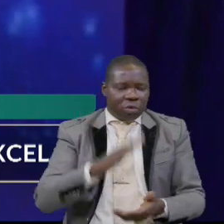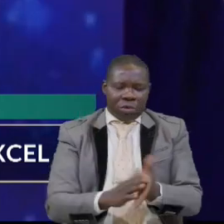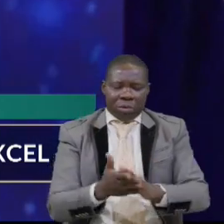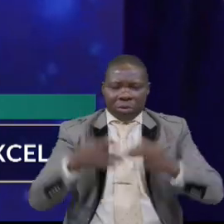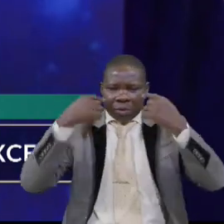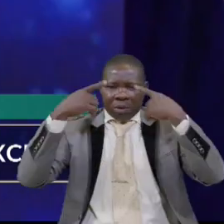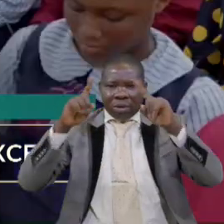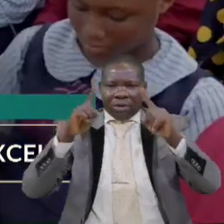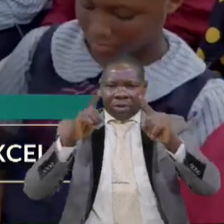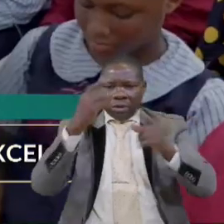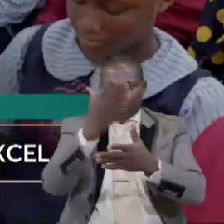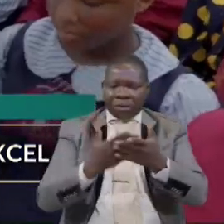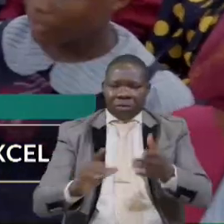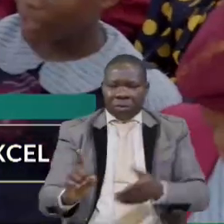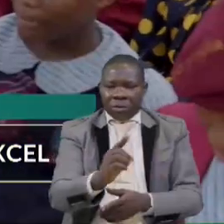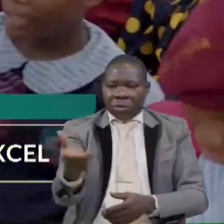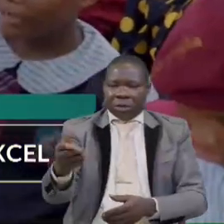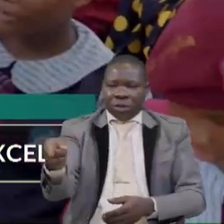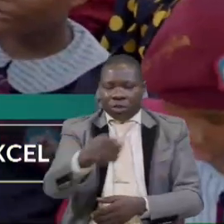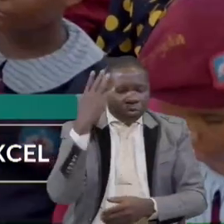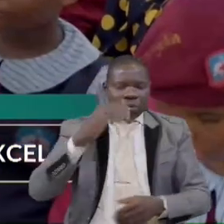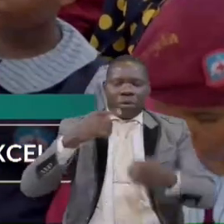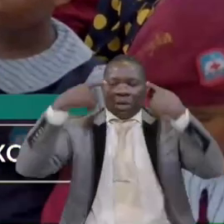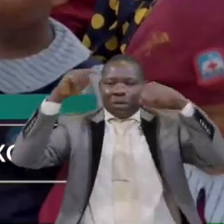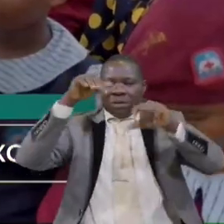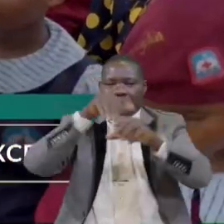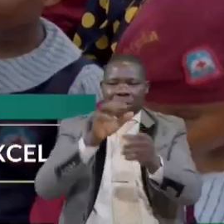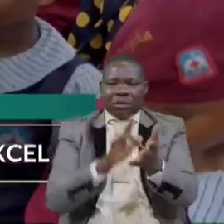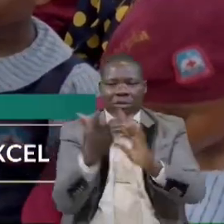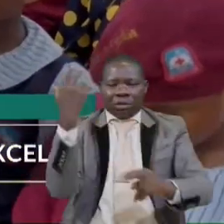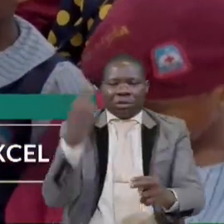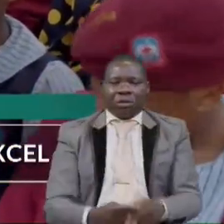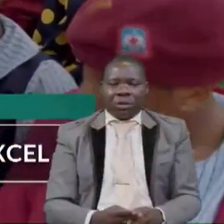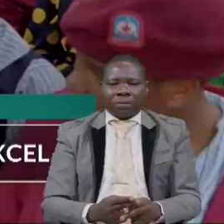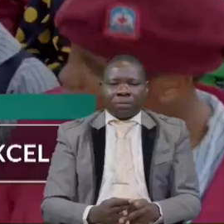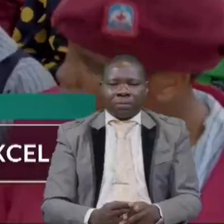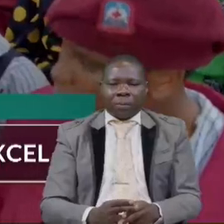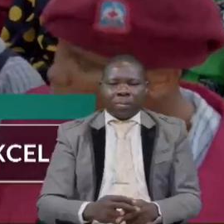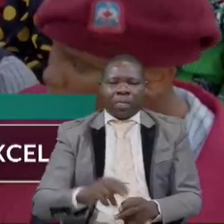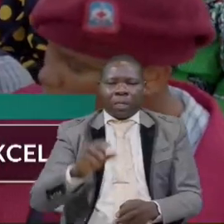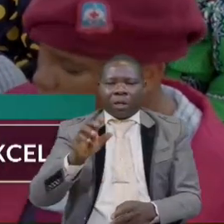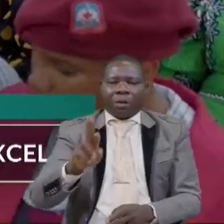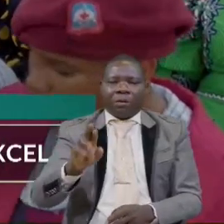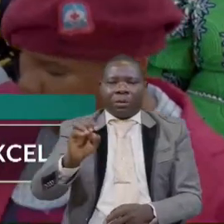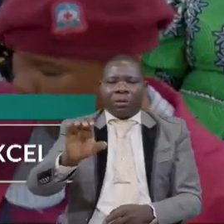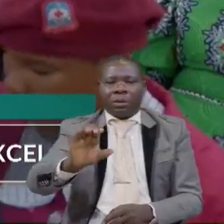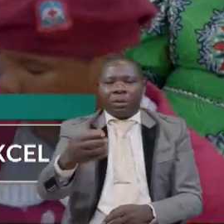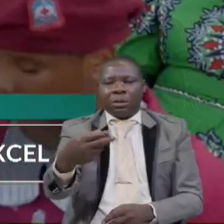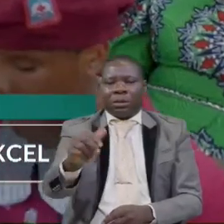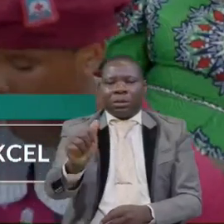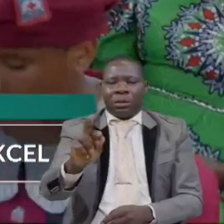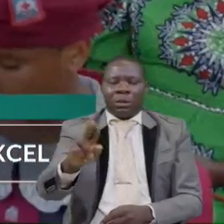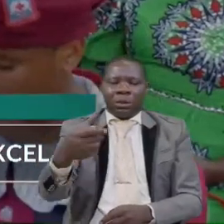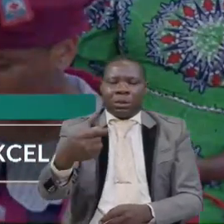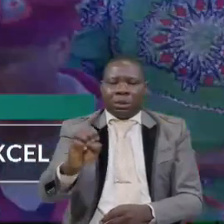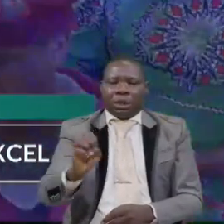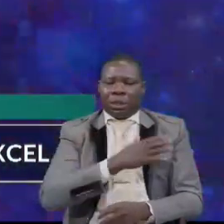exellerer quelqu'un là-bas va acccellerer recharger et transformer pour